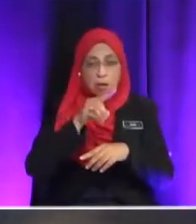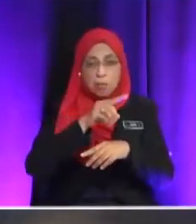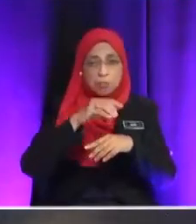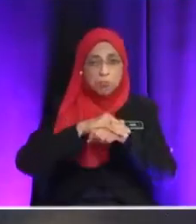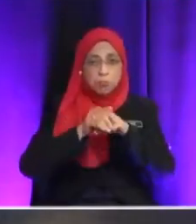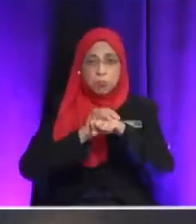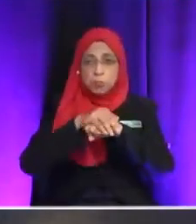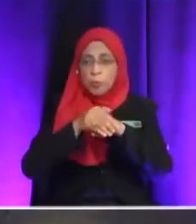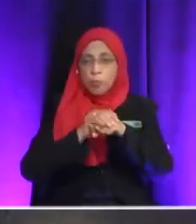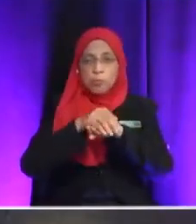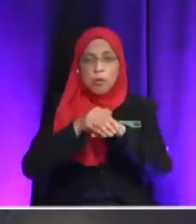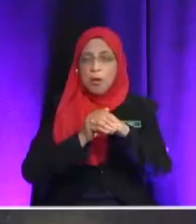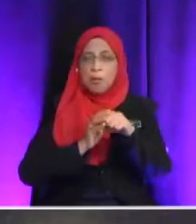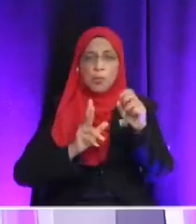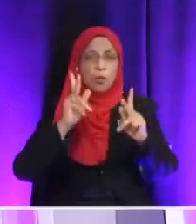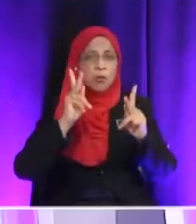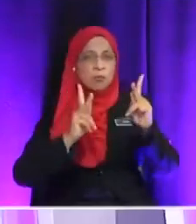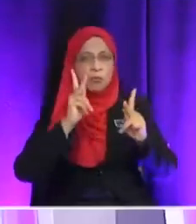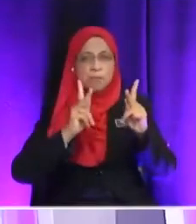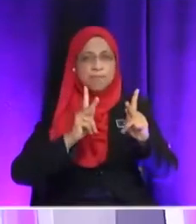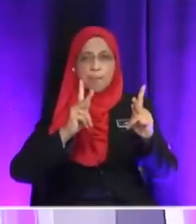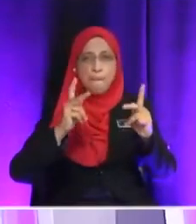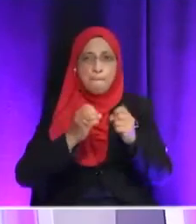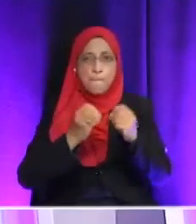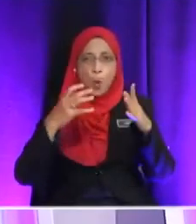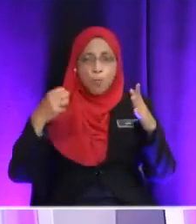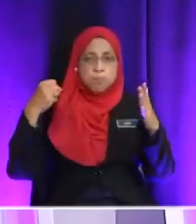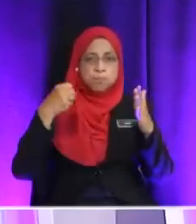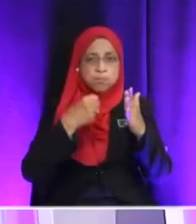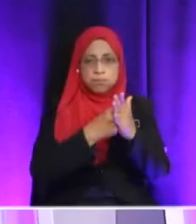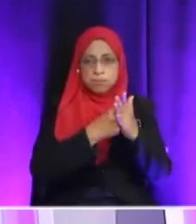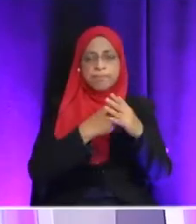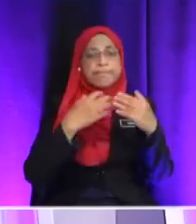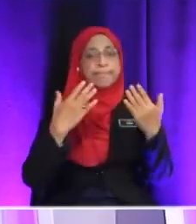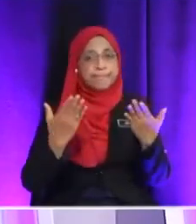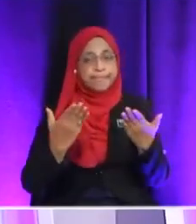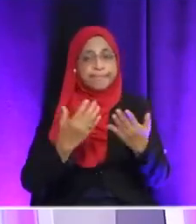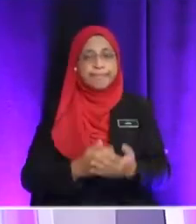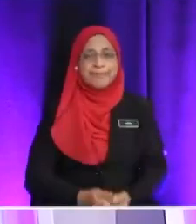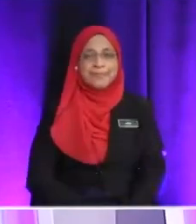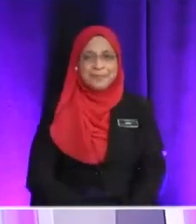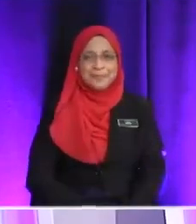tajago ditanyakan apakah akan berlaku kemalangan ye Oke